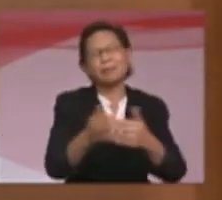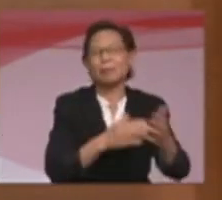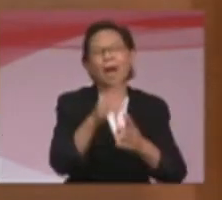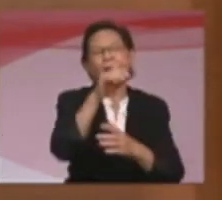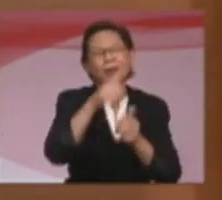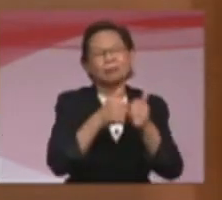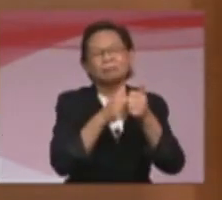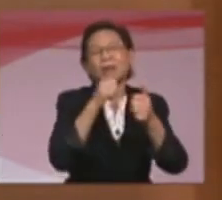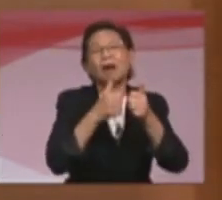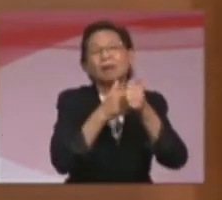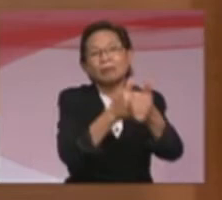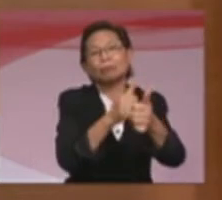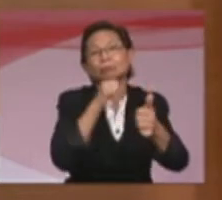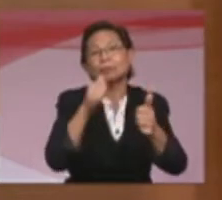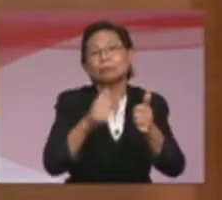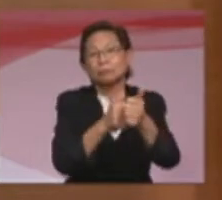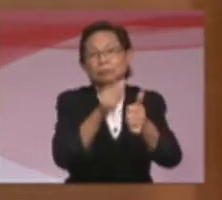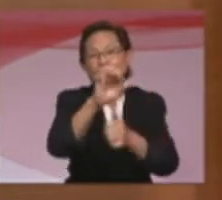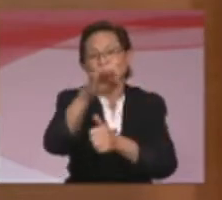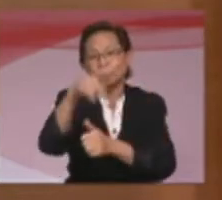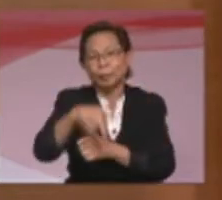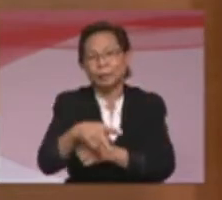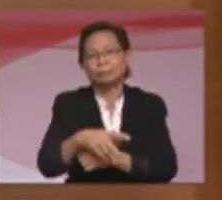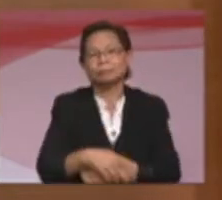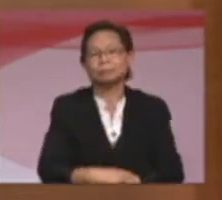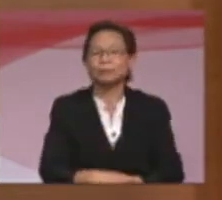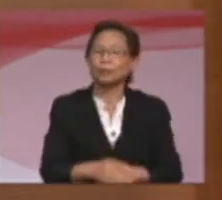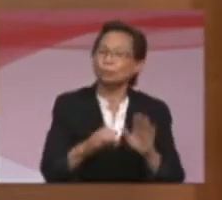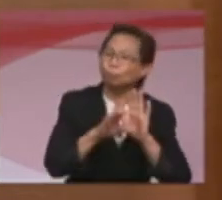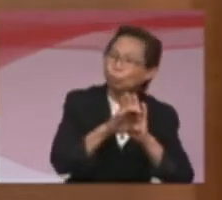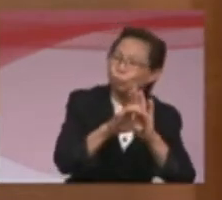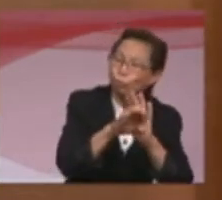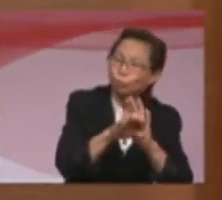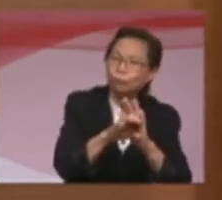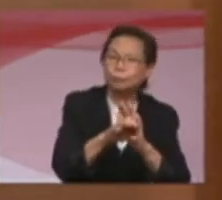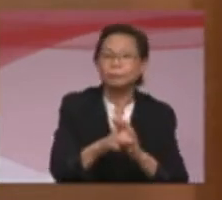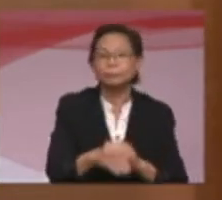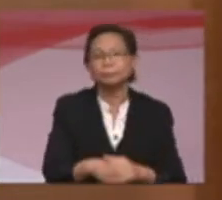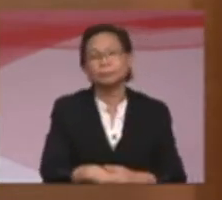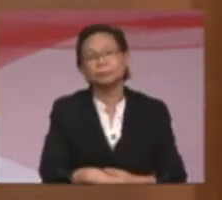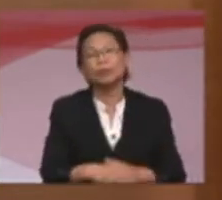oleh kerajaan. Sebagai contoh,